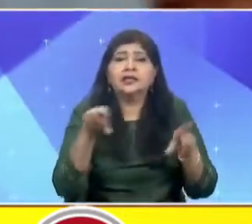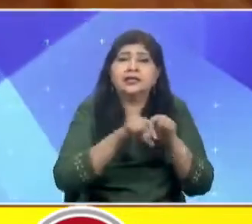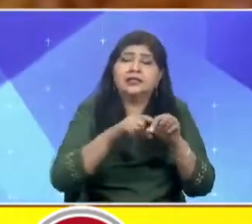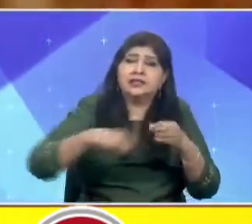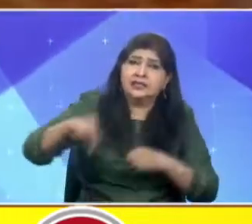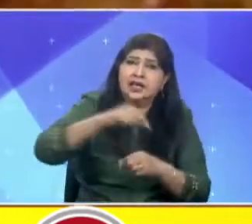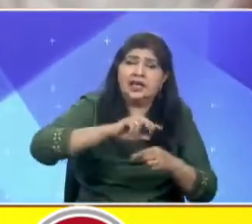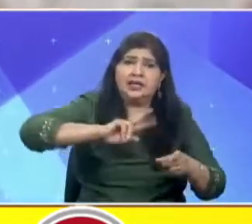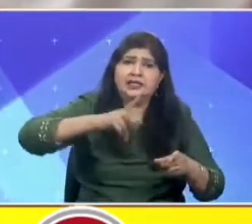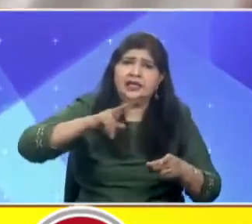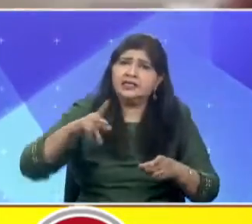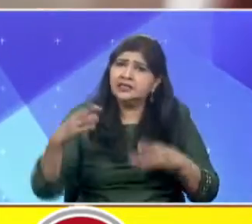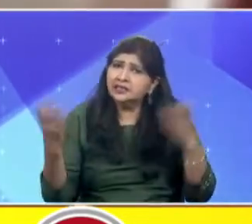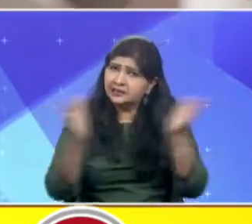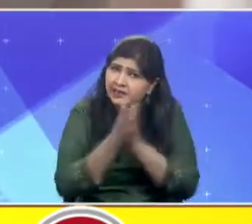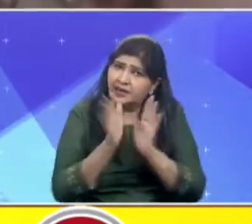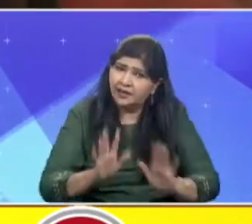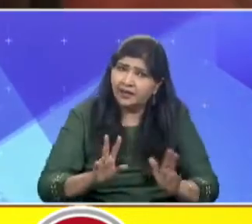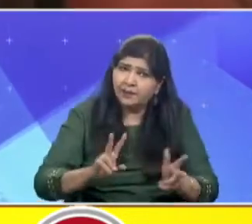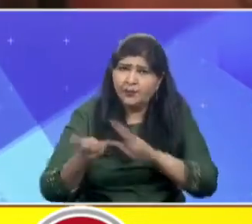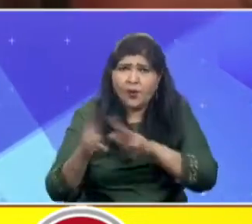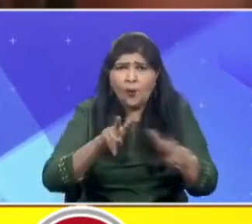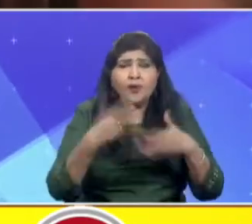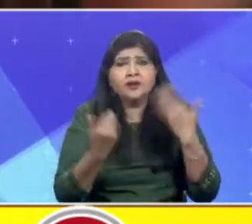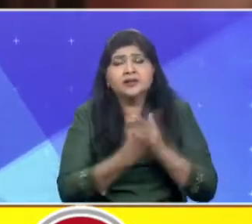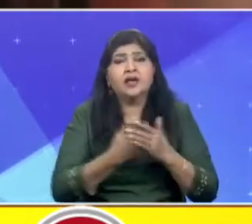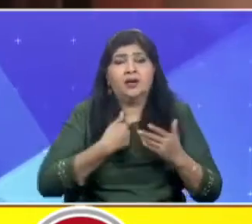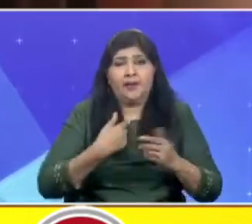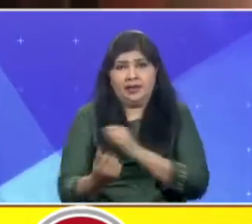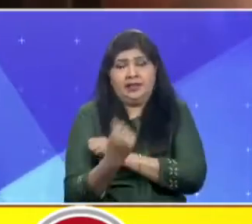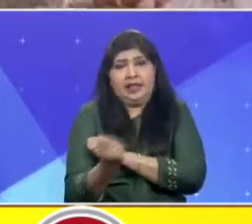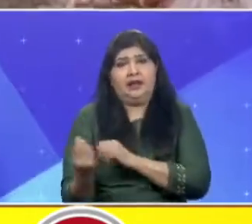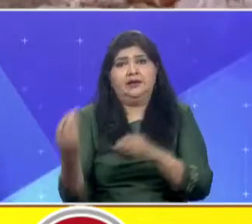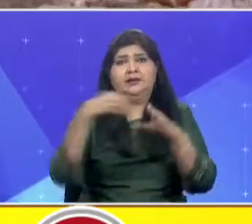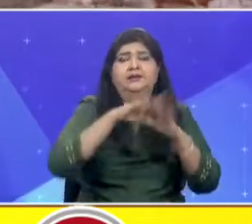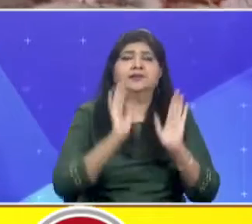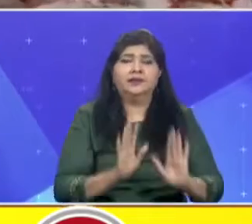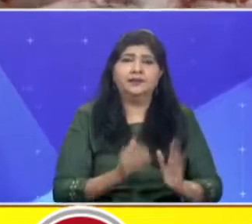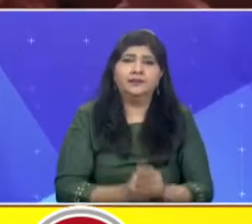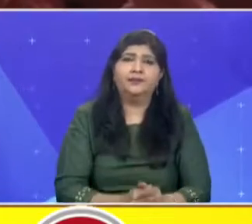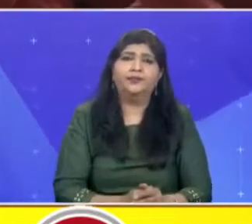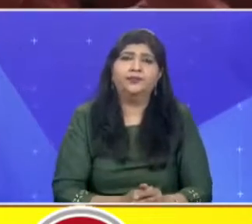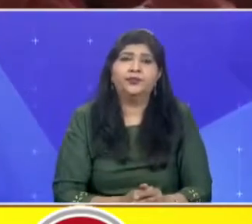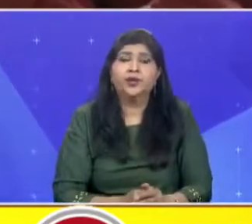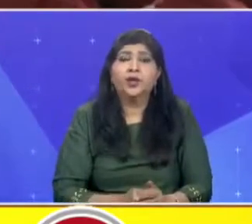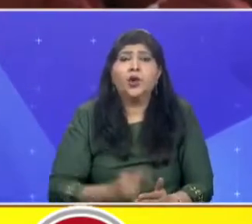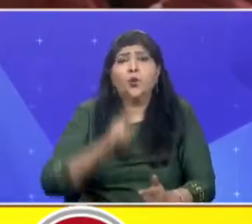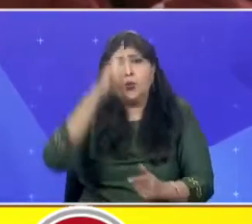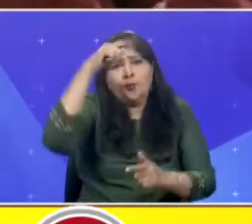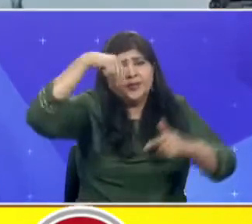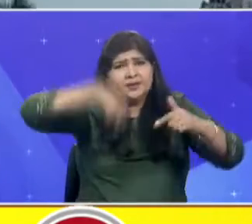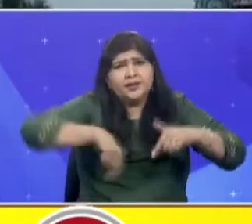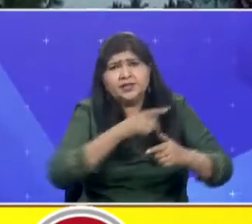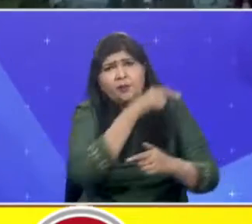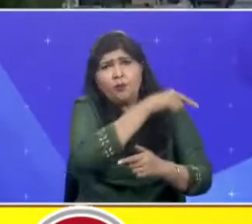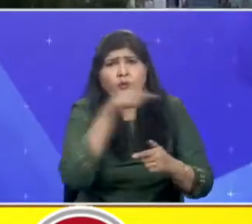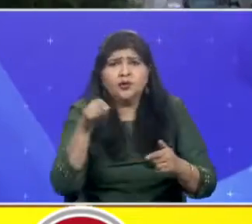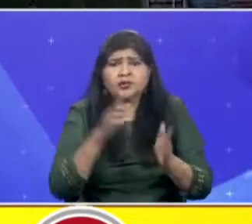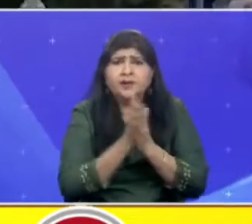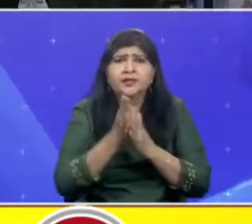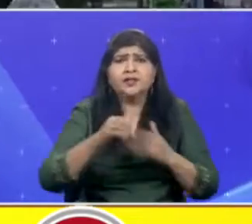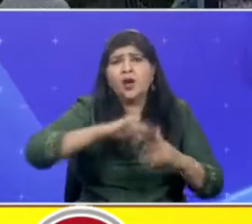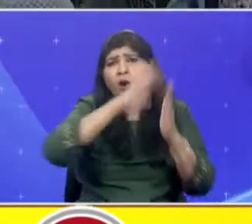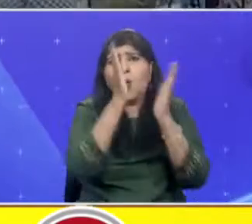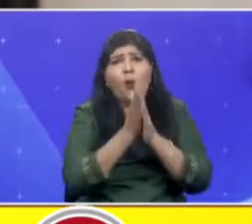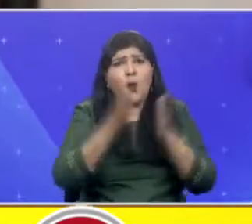सारी विविधताएं हमारी बहुत बड़ी ताकत है। पूरब से पश्चिम तक,